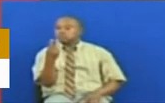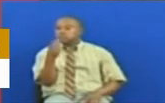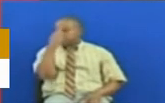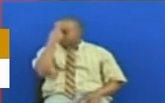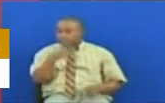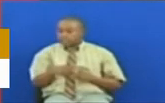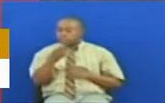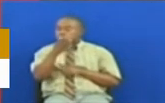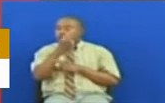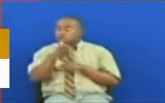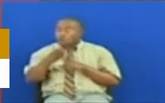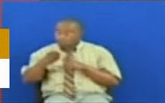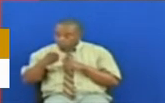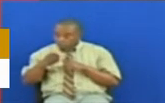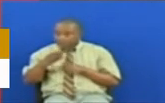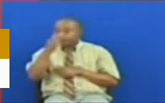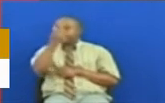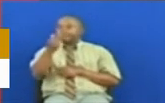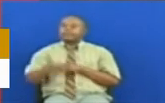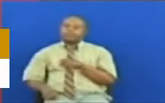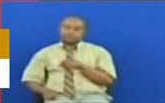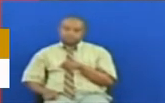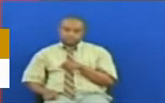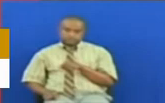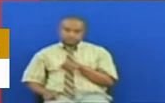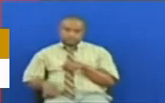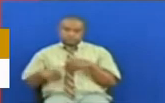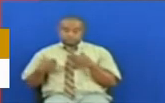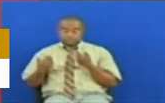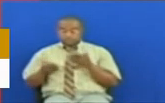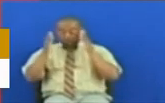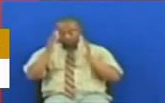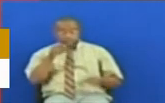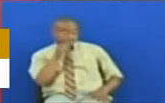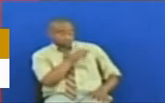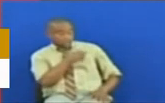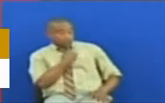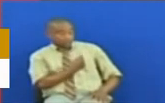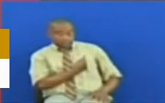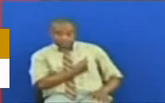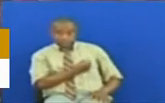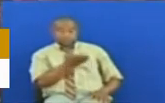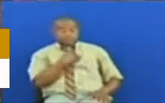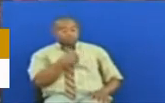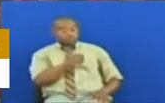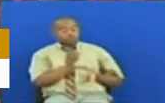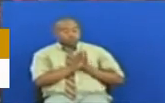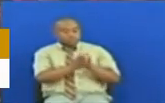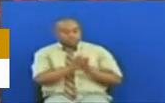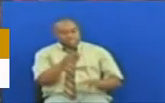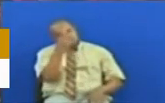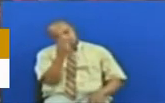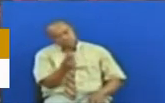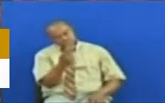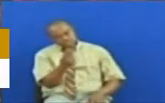Sasa huu ni uwanja mkubwa. Mheshimiwa Waziri unaponiambia kwamba mnanunua meli mbili za uvuvi wa bahari